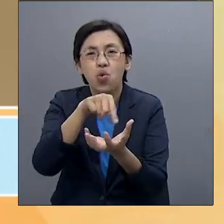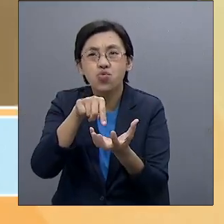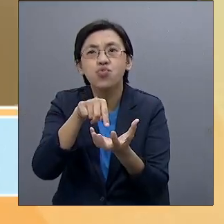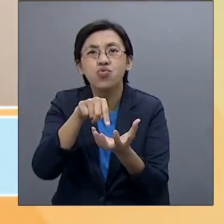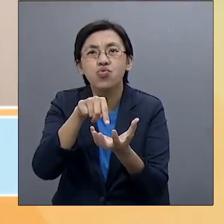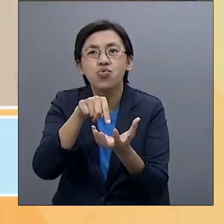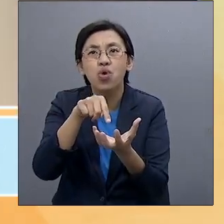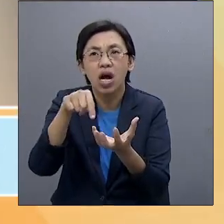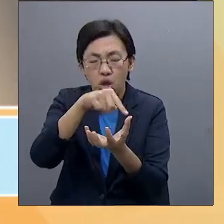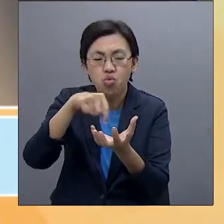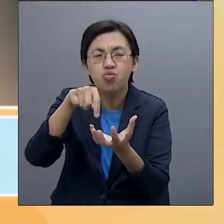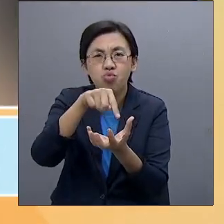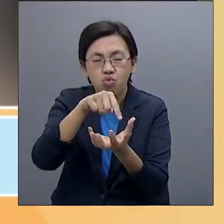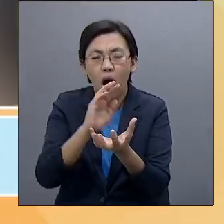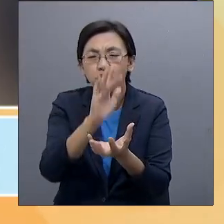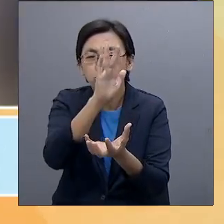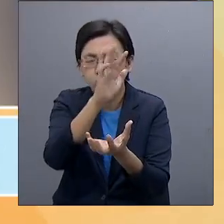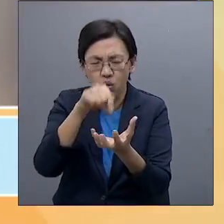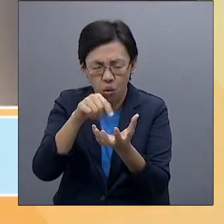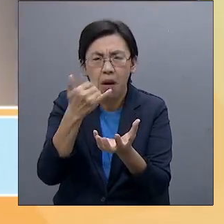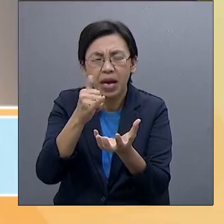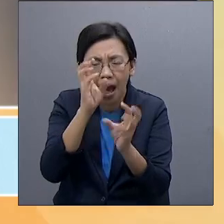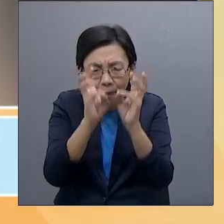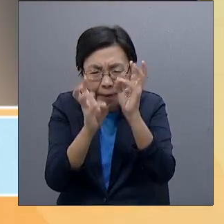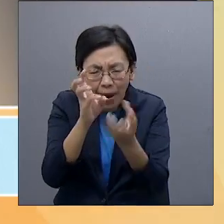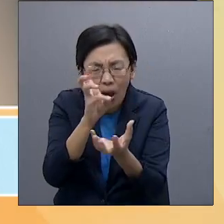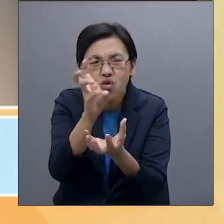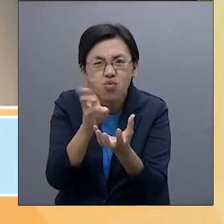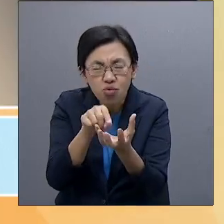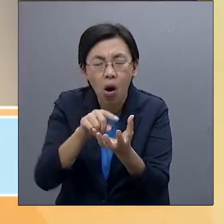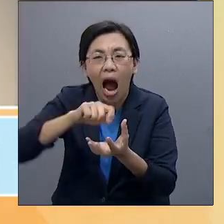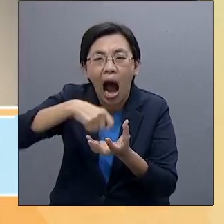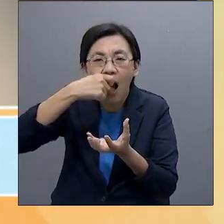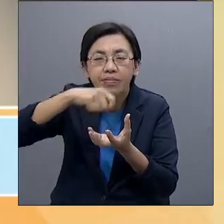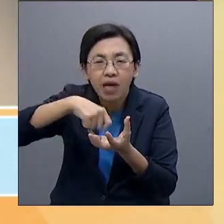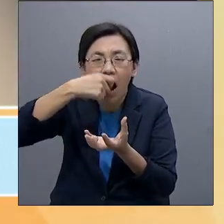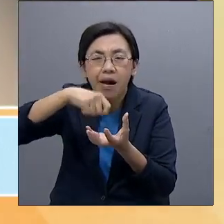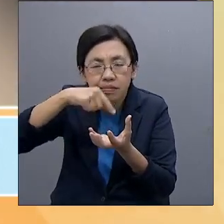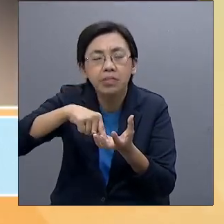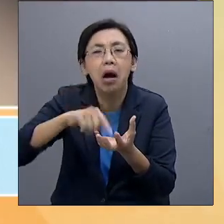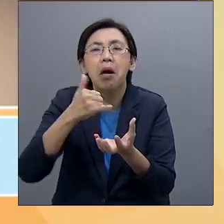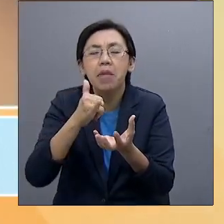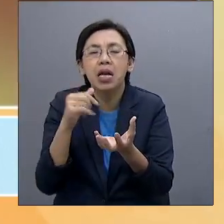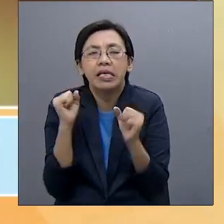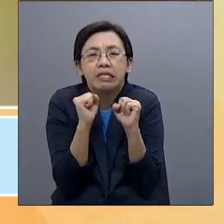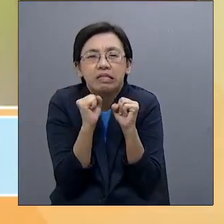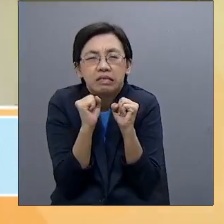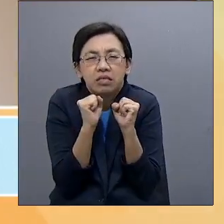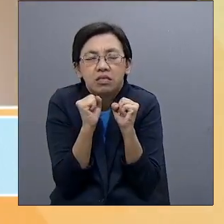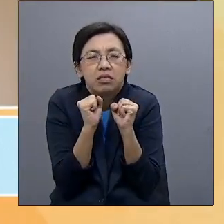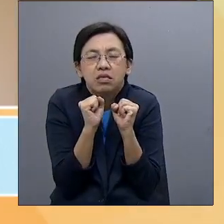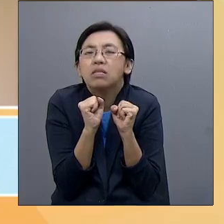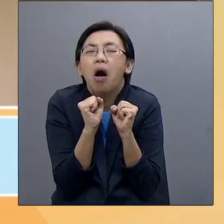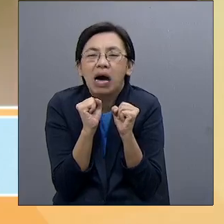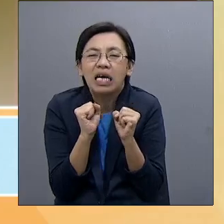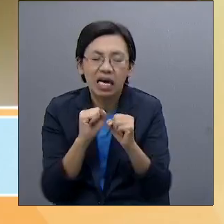ภาพของเหลวอยู่เนี่ยมันมีความเสี่ยงนะว่าคนที่หยิบกินเข้าไปเนี่ยอาจจะถูกความเย็นทำลายกั